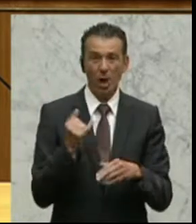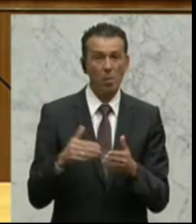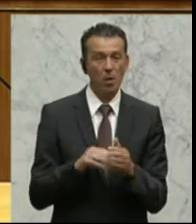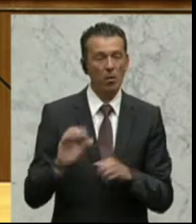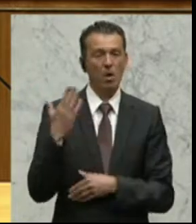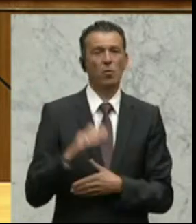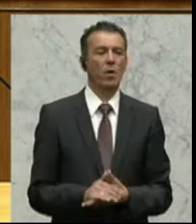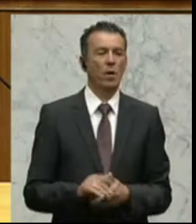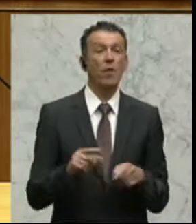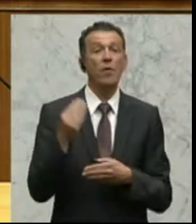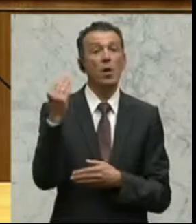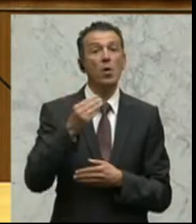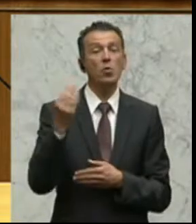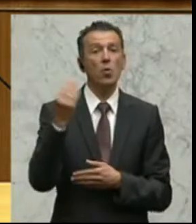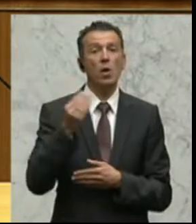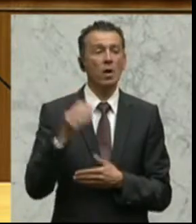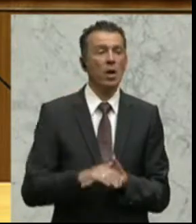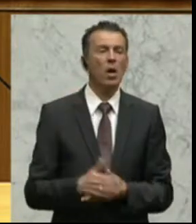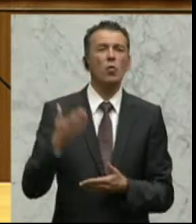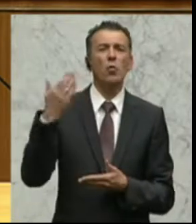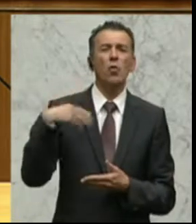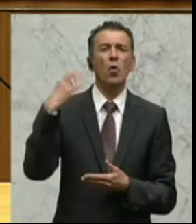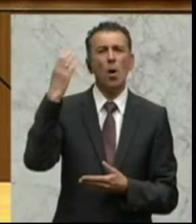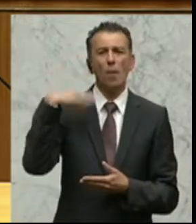Bauern damals den Zehent abgepresst,